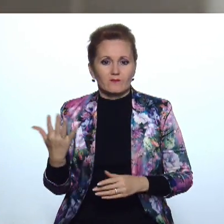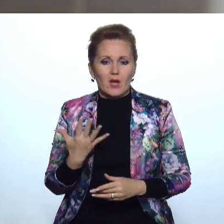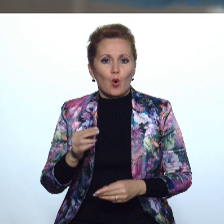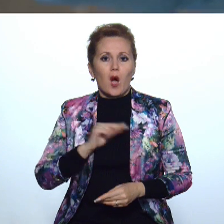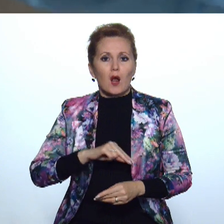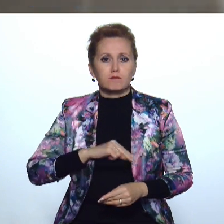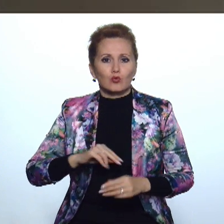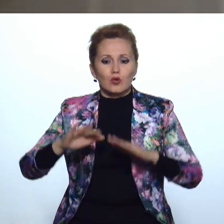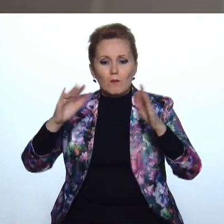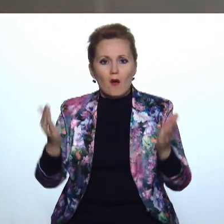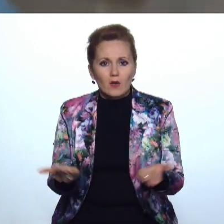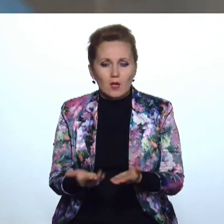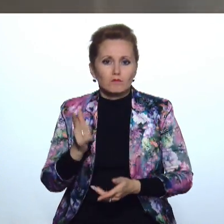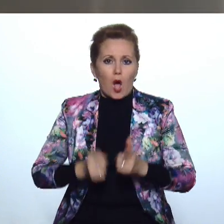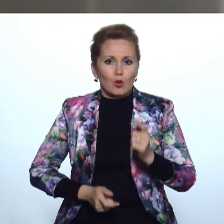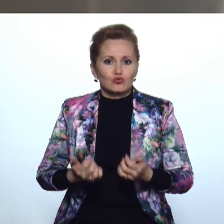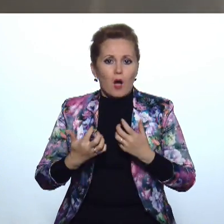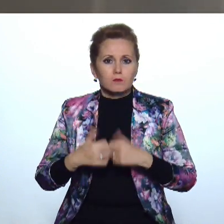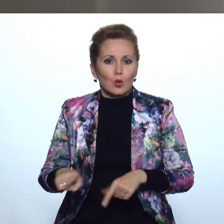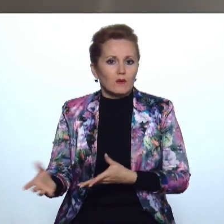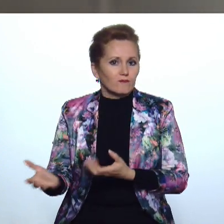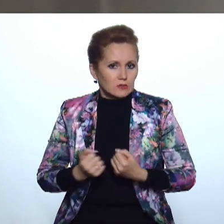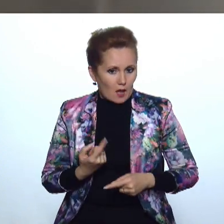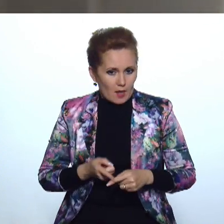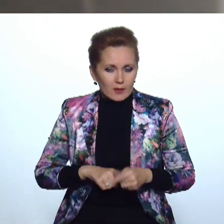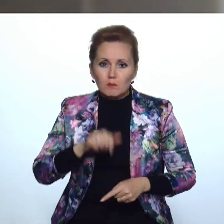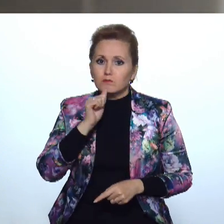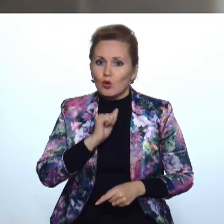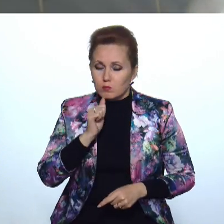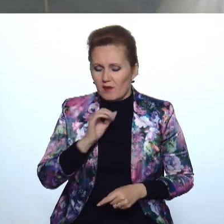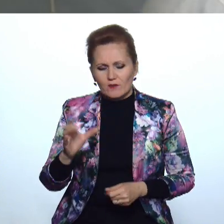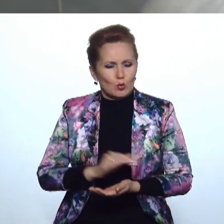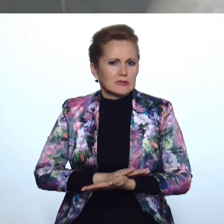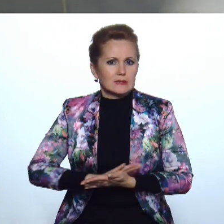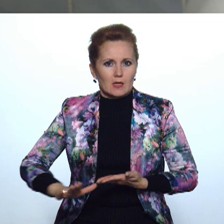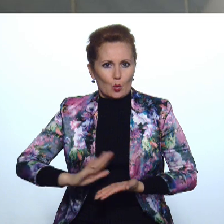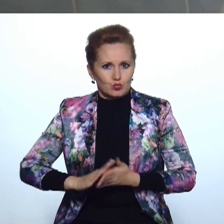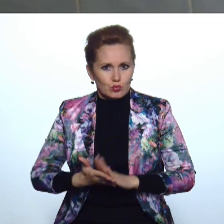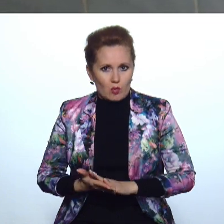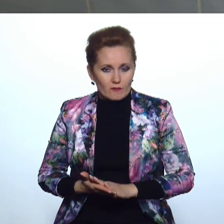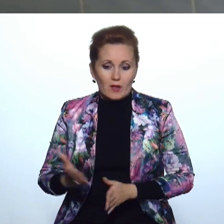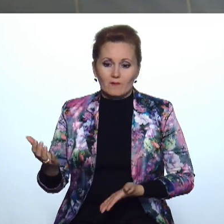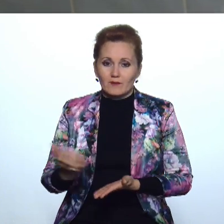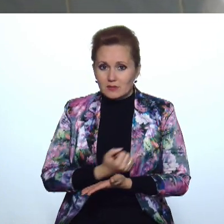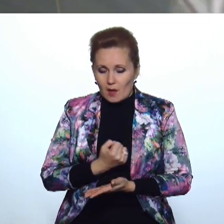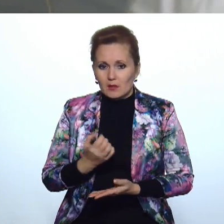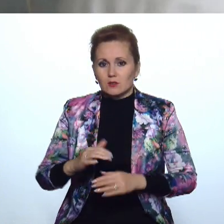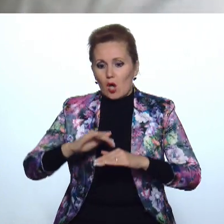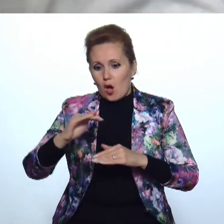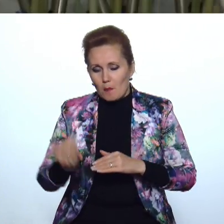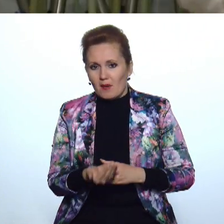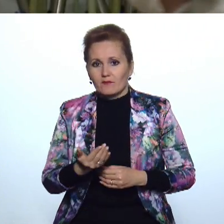поверхности молочного оборудования взяты эти пробы. То есть все в стерильных условиях. Взятые смывы с